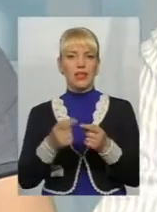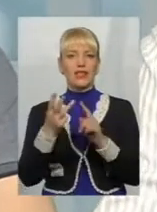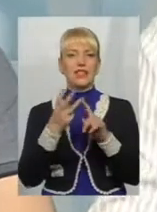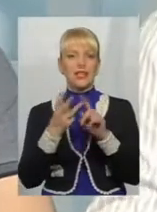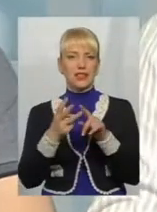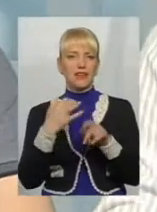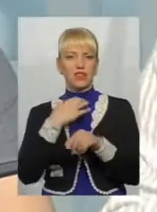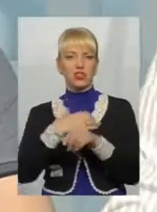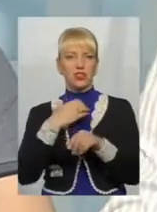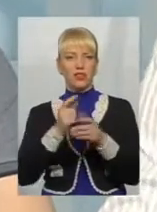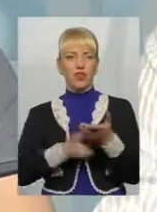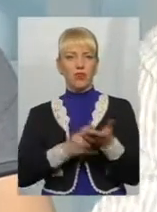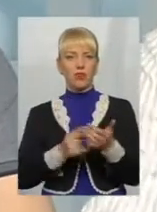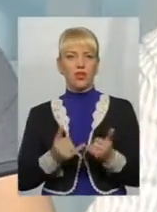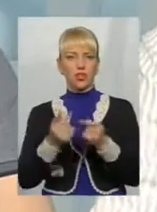Третій важливий аргумент.